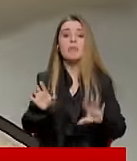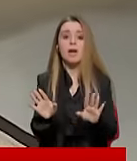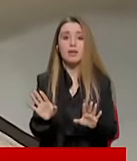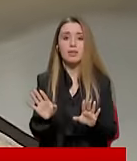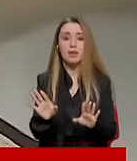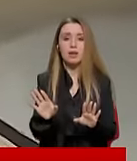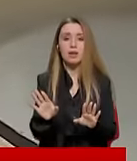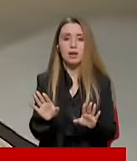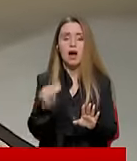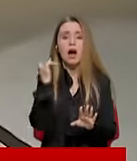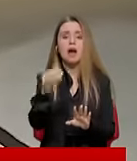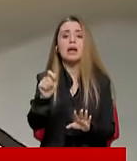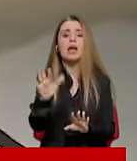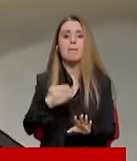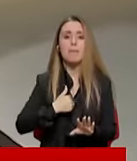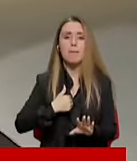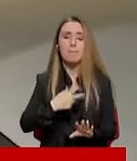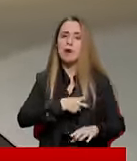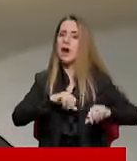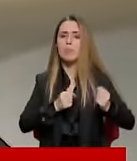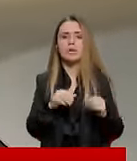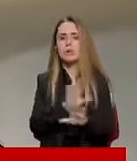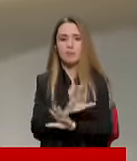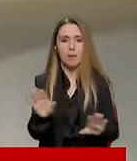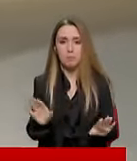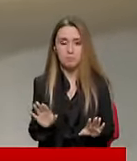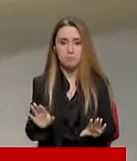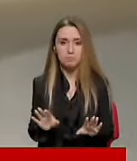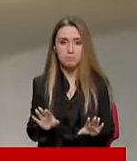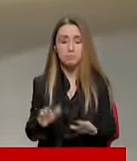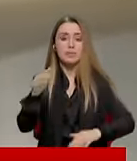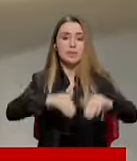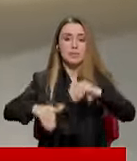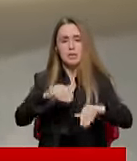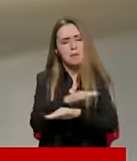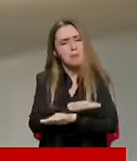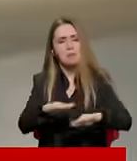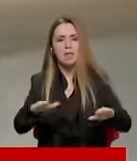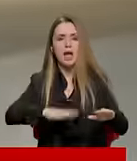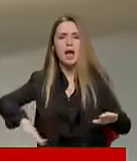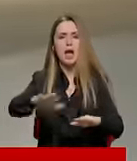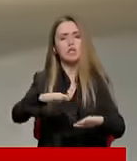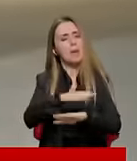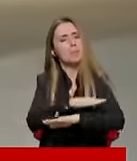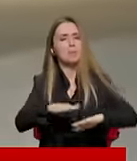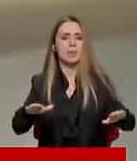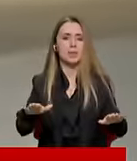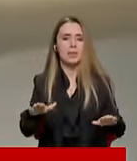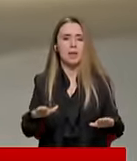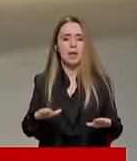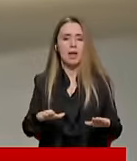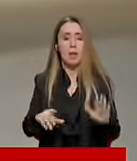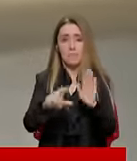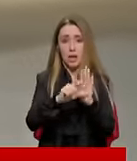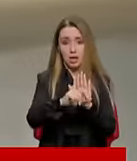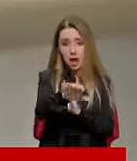bırakın hakaret etmeyi incitecek B bir tek cümlem yoktur seçim Biter Her şey bitmiştir mazbatayı